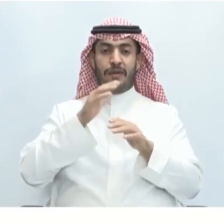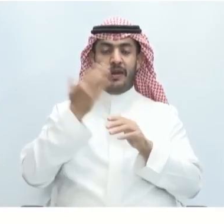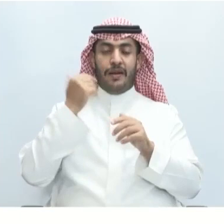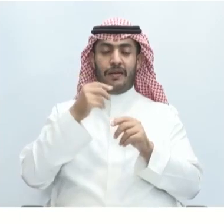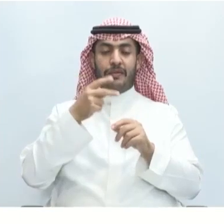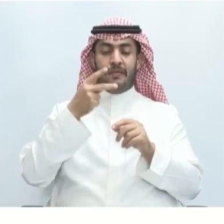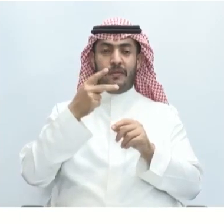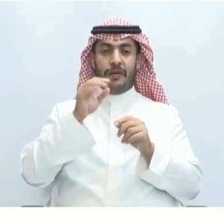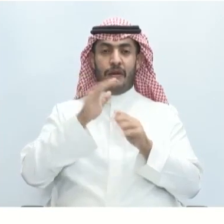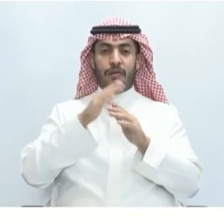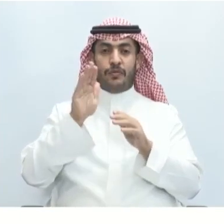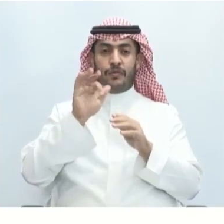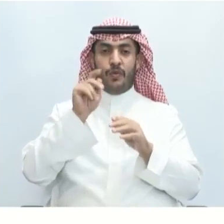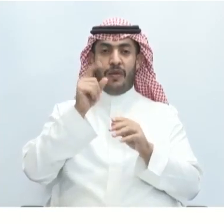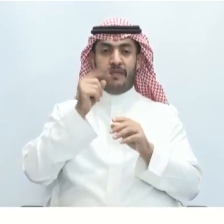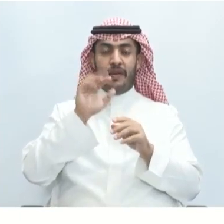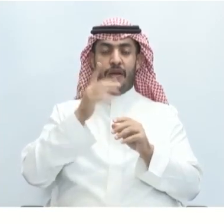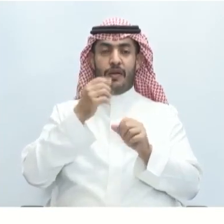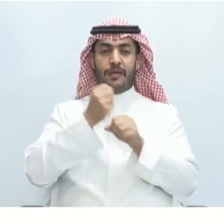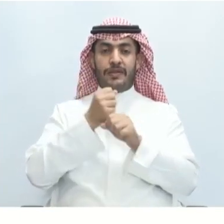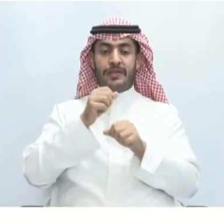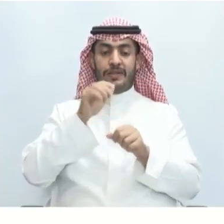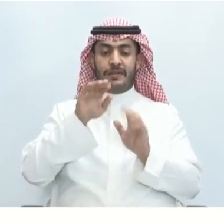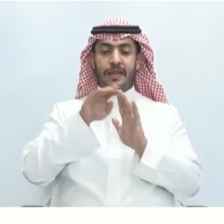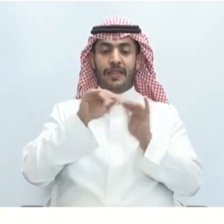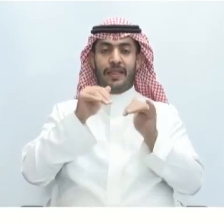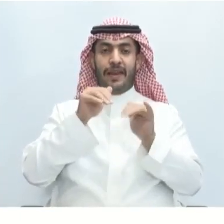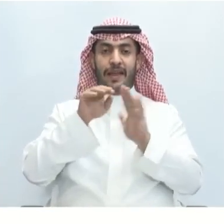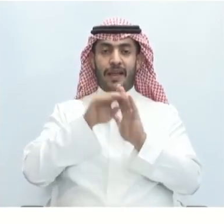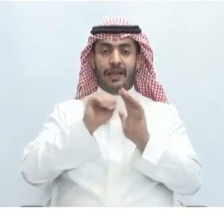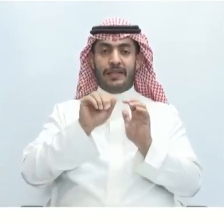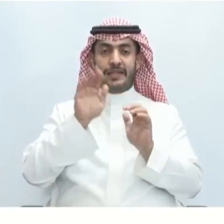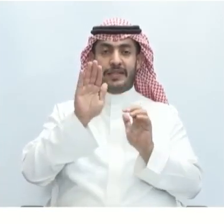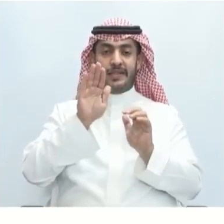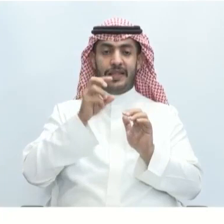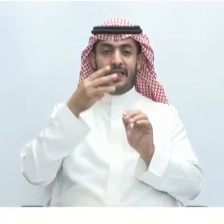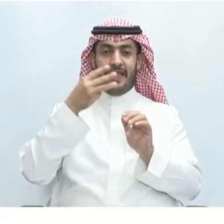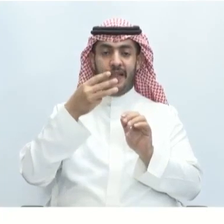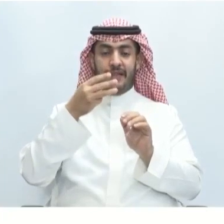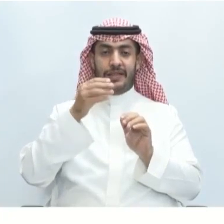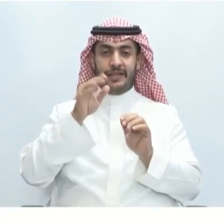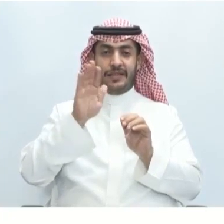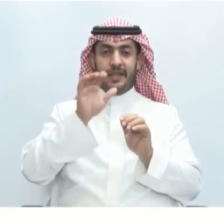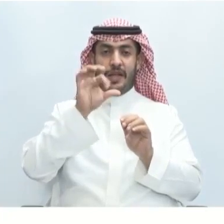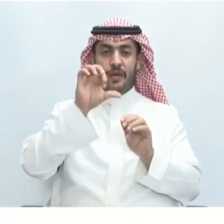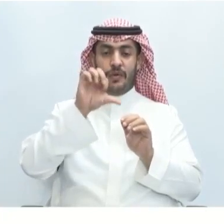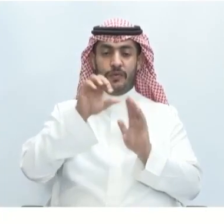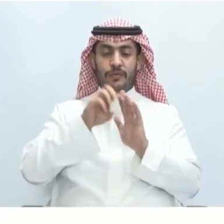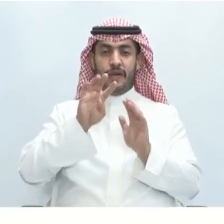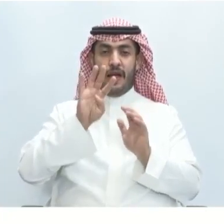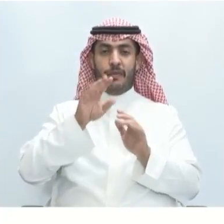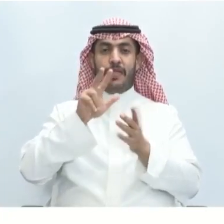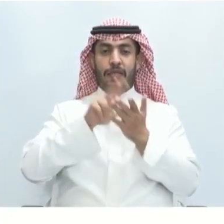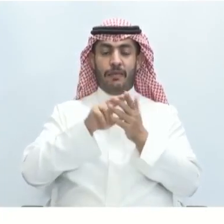اخذنا ادتين اما اداه سولفر او اداه السيناريو التي طبقناها على هذه المشاريع الاربعه وباذن الله